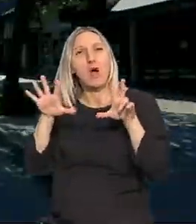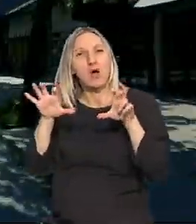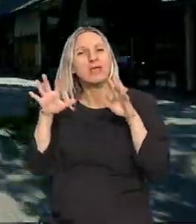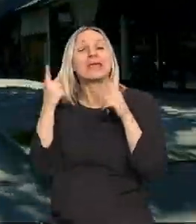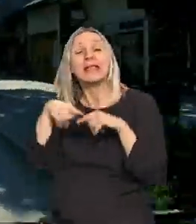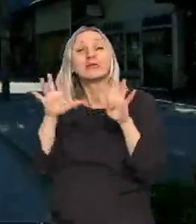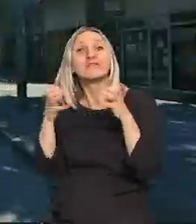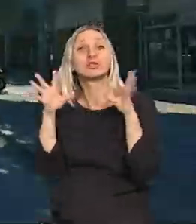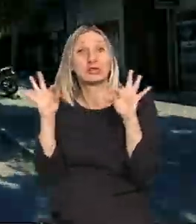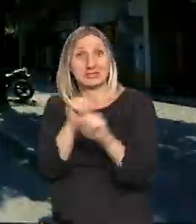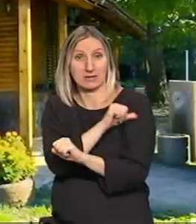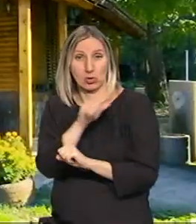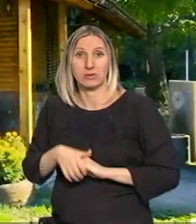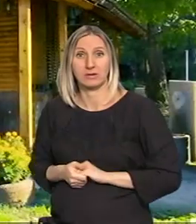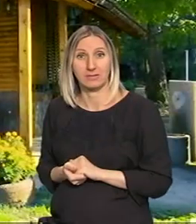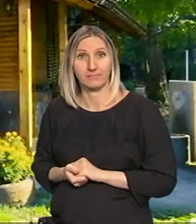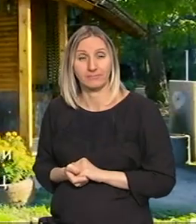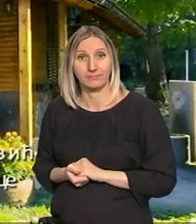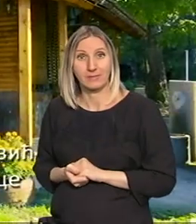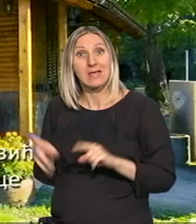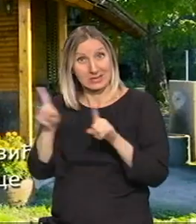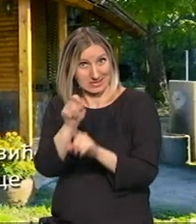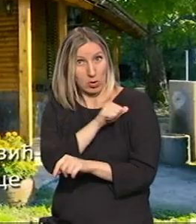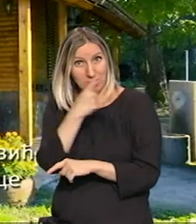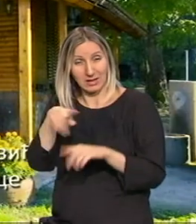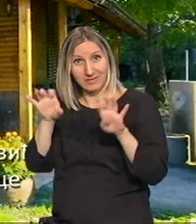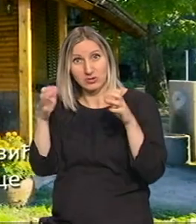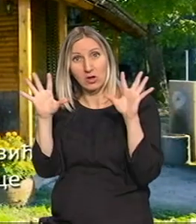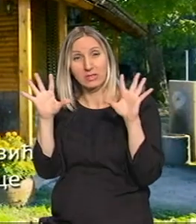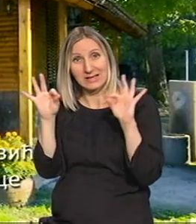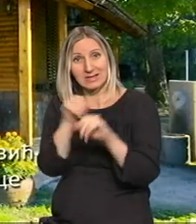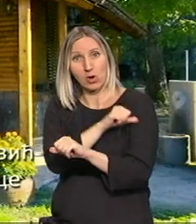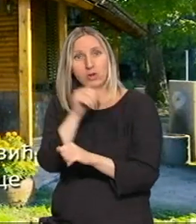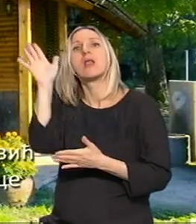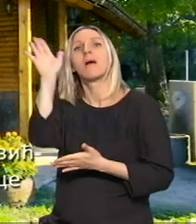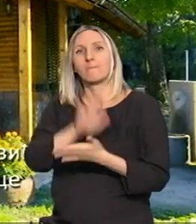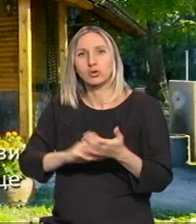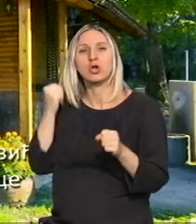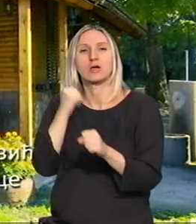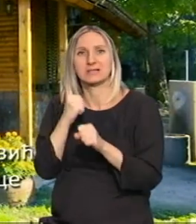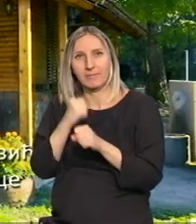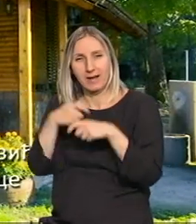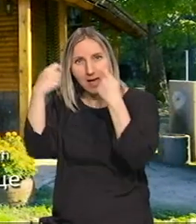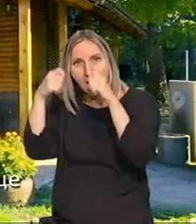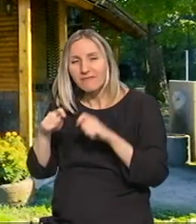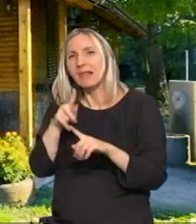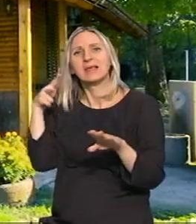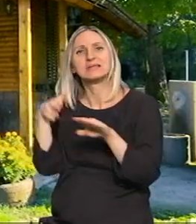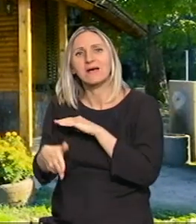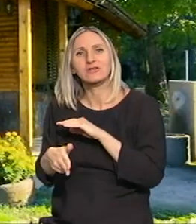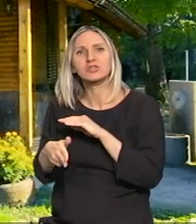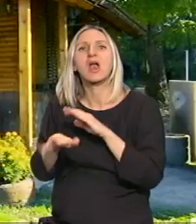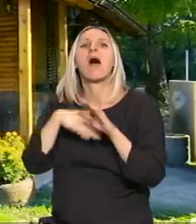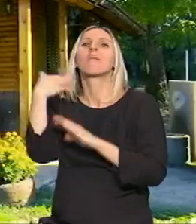1910. godine je vlada počela da se radi, ali nije završena. Tek posle Prvog